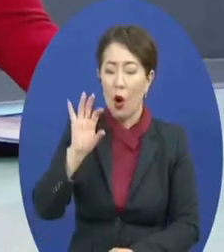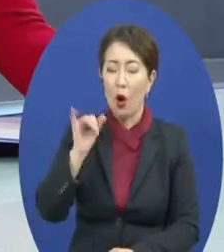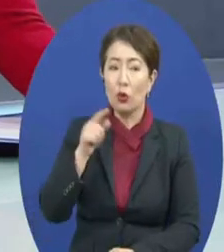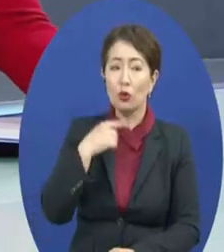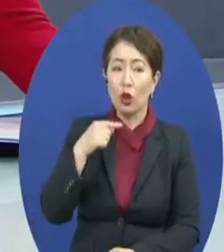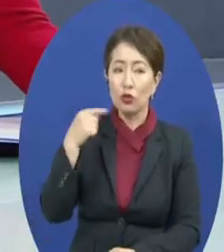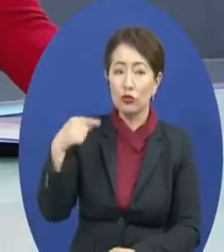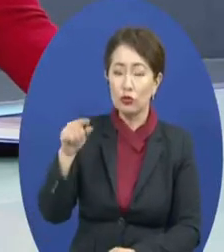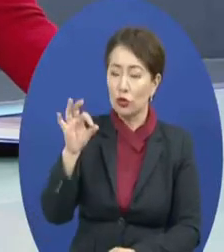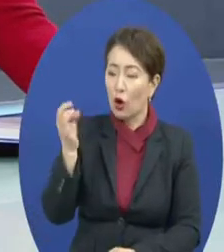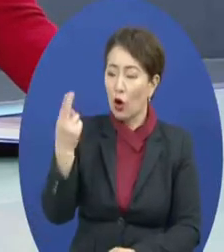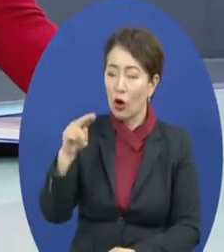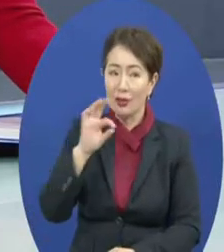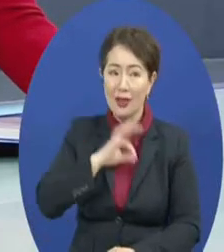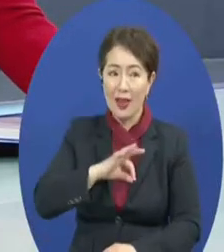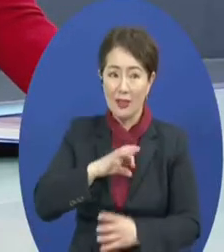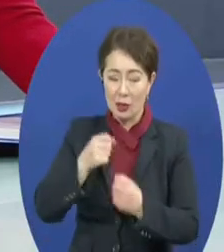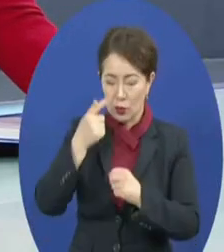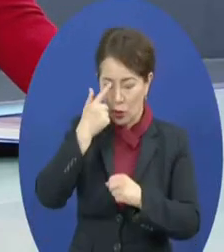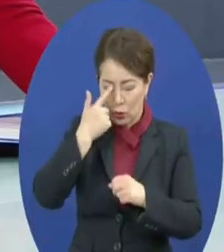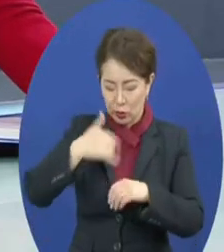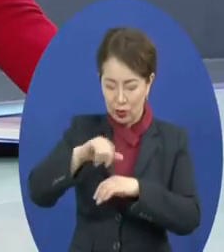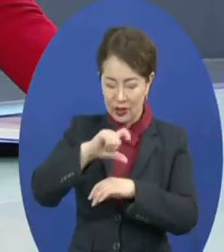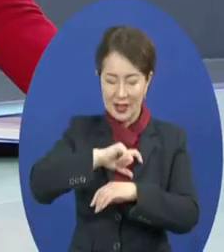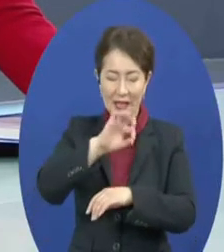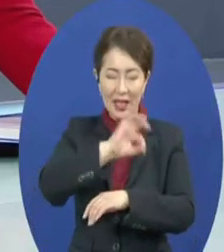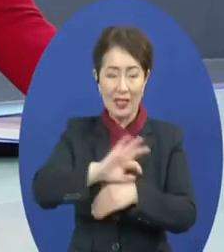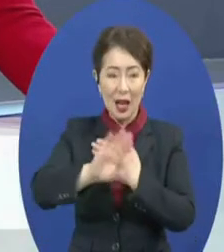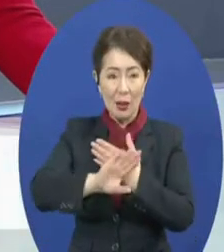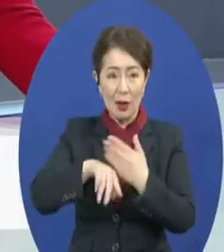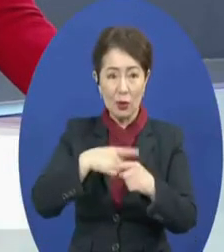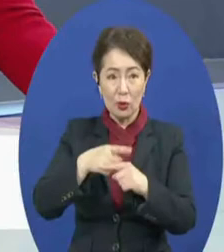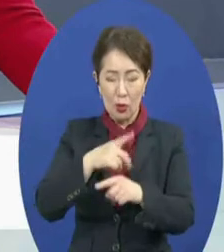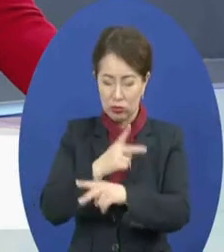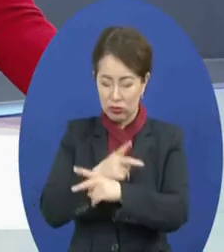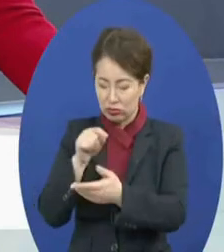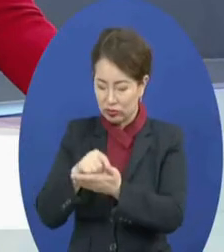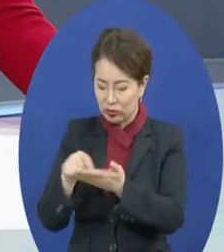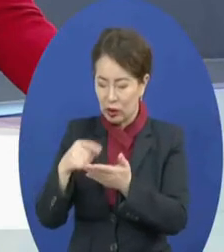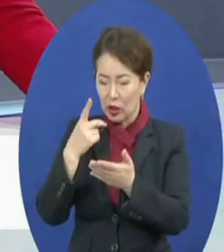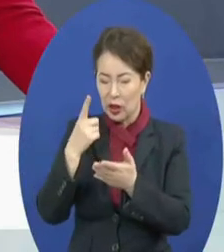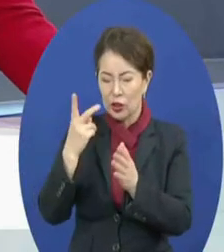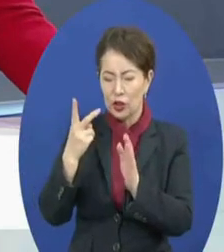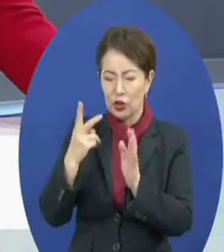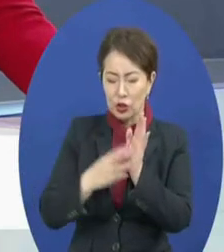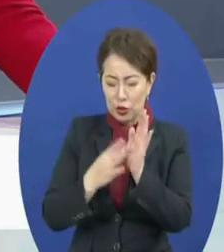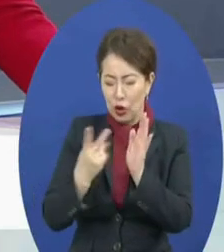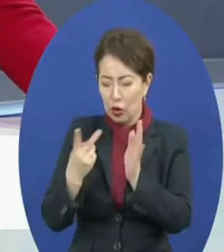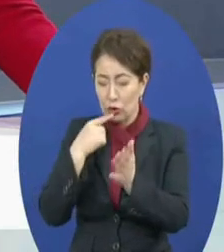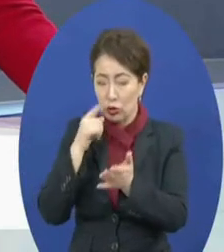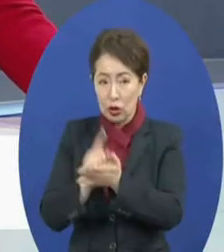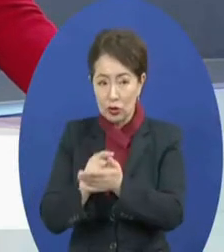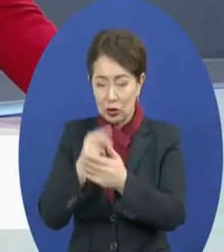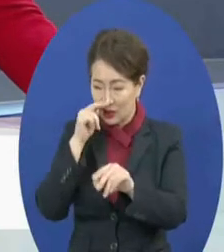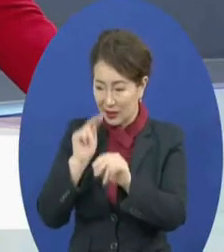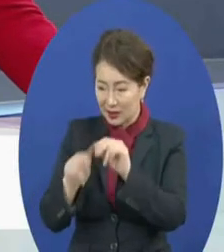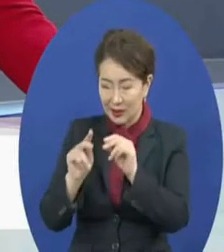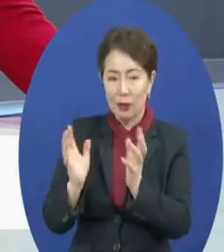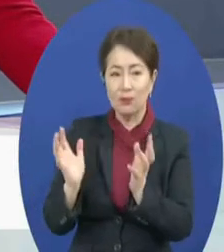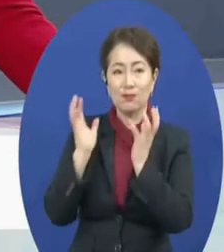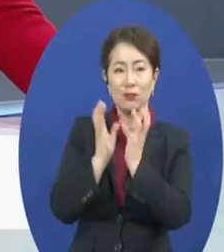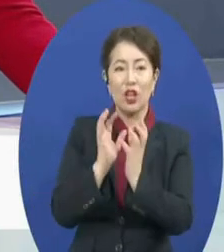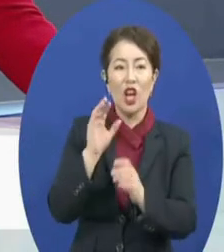Ажил хоорондын ашиглалтанд Монгол улсын эрх ашгийг хамгаалах тухай улсын хурлын 2019 оны 12 дугаар тогтоолын эргэжилтэнд хяналт авах ажлын хэсэг өнөөдөр Риотын